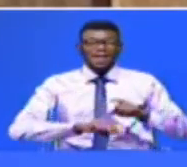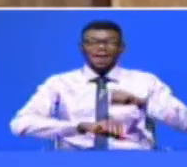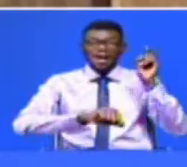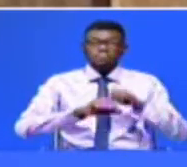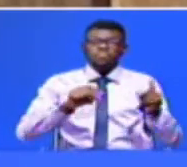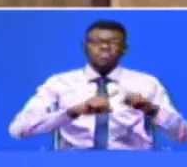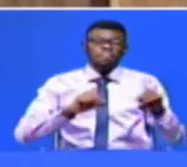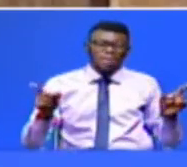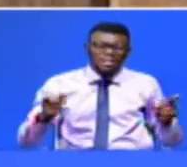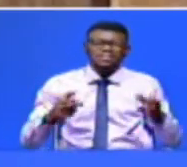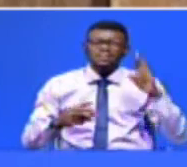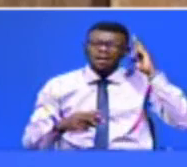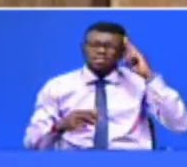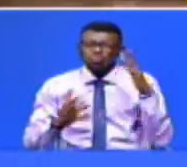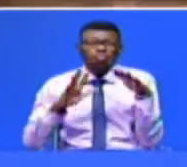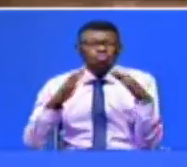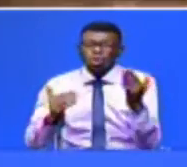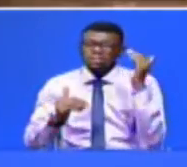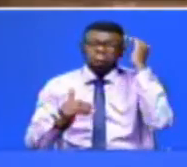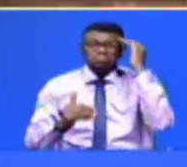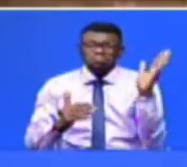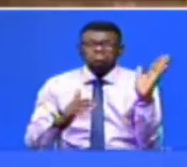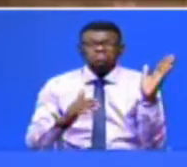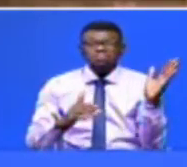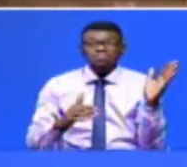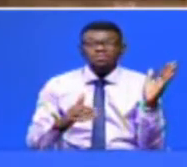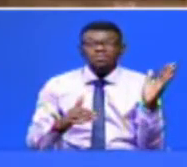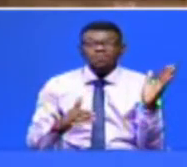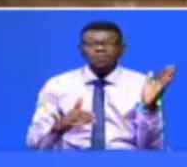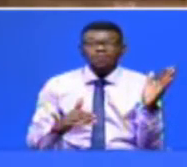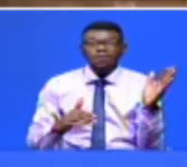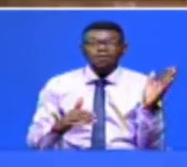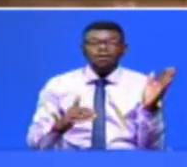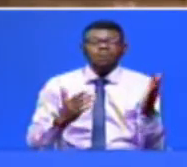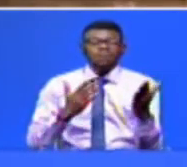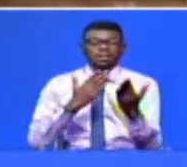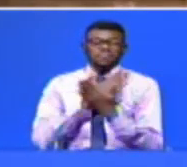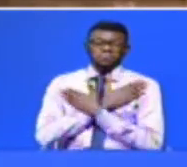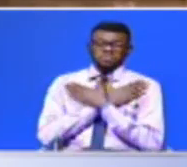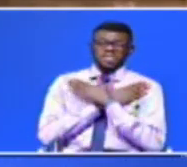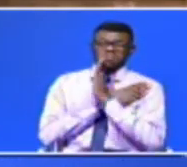sababu ya safari haijulikani. There's my cousin, he's a friend to him, and